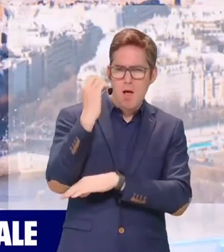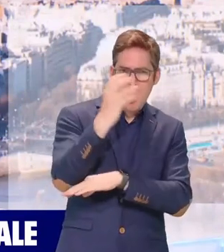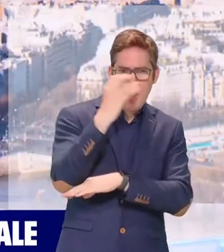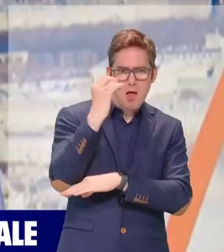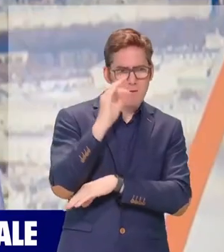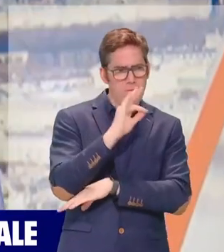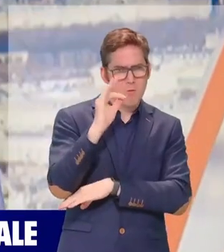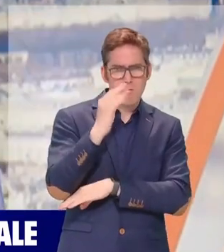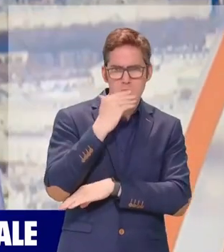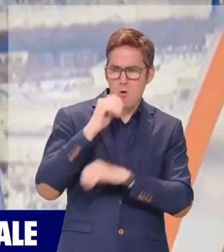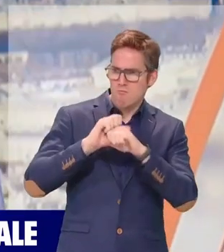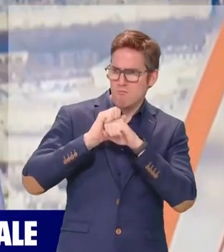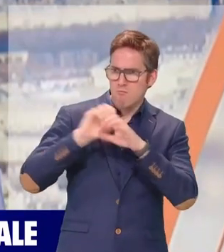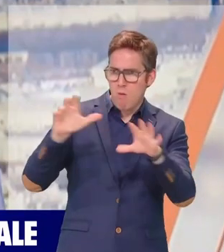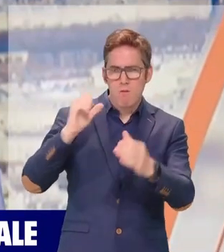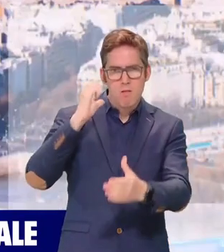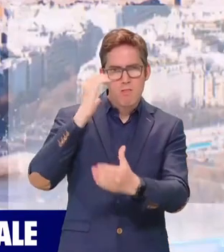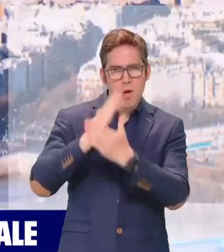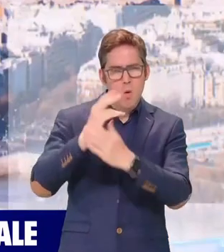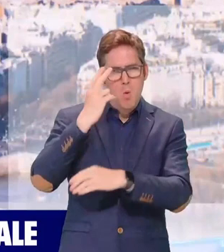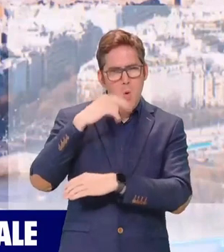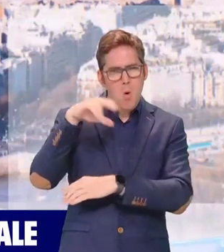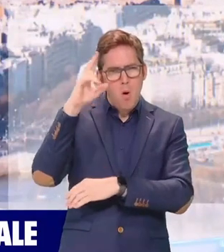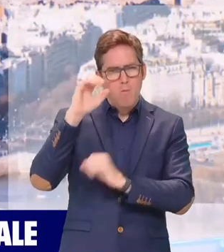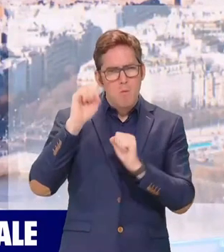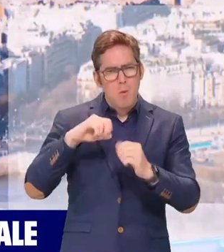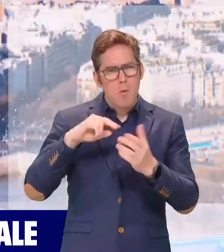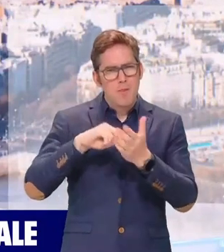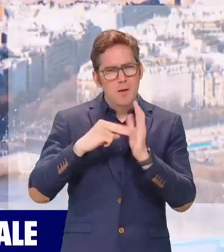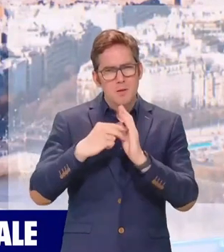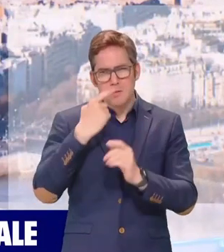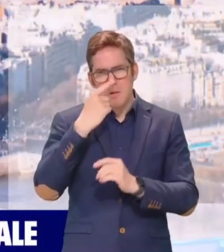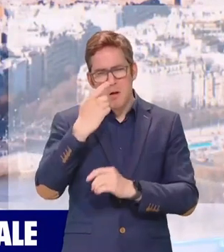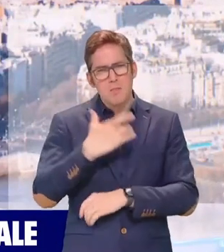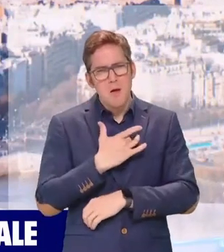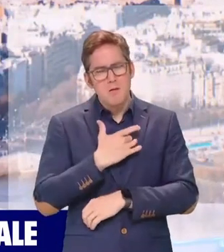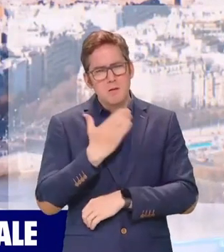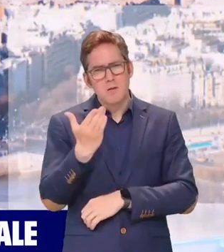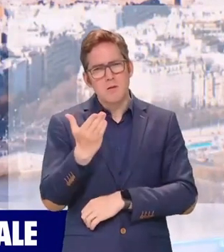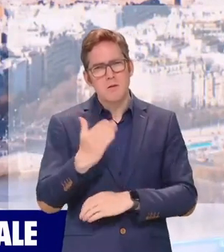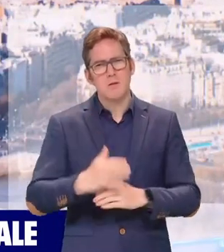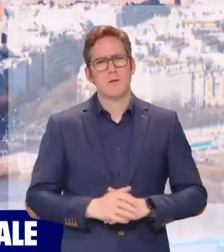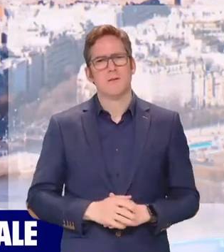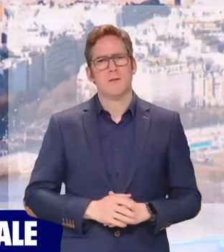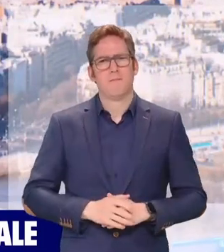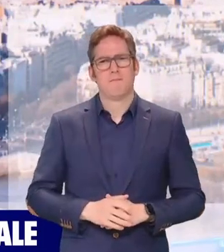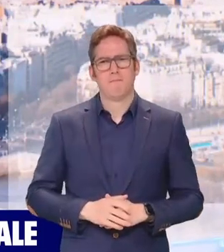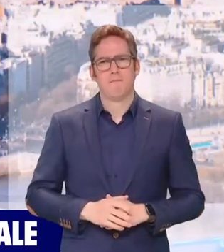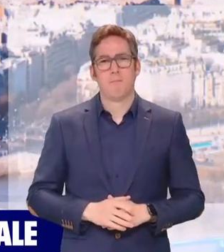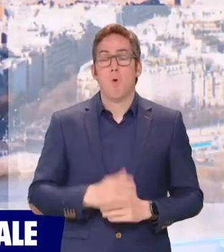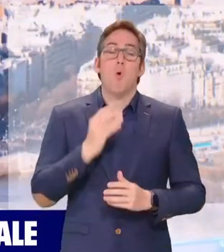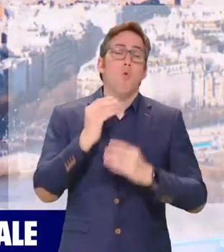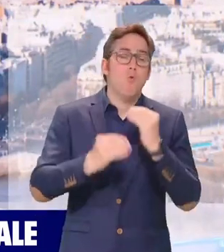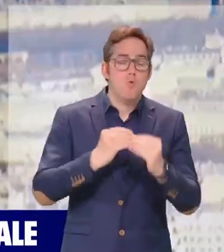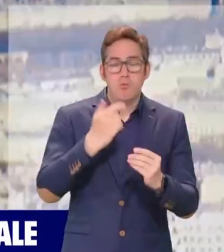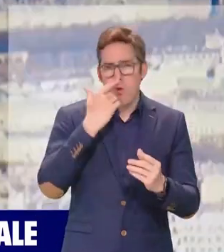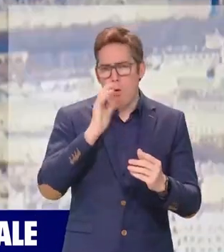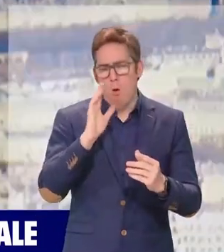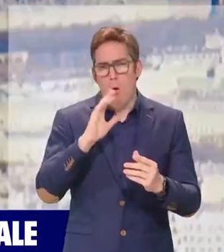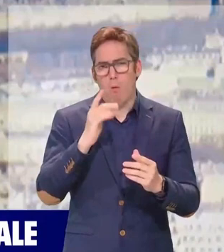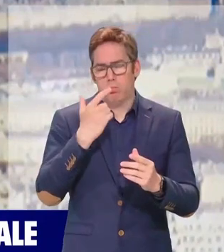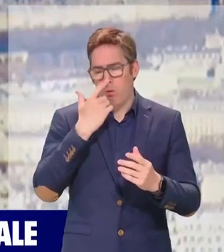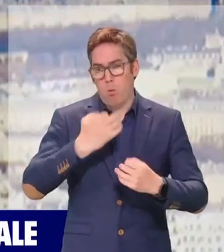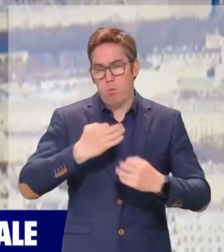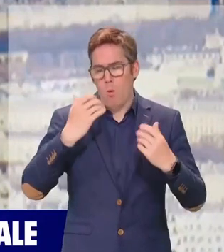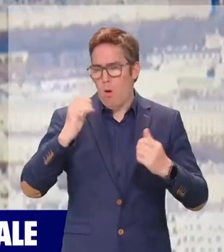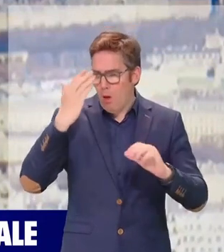au niveau européen au niveau international est-ce que ce sont des choses qui vous paraissent utiles ou indispensables on serait dans